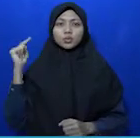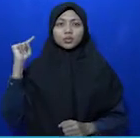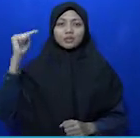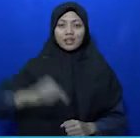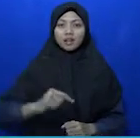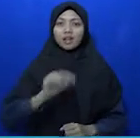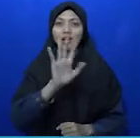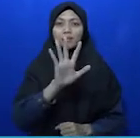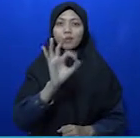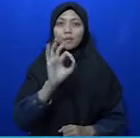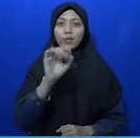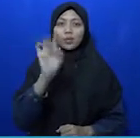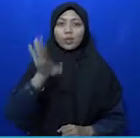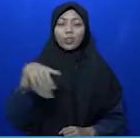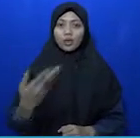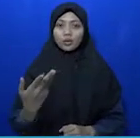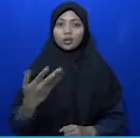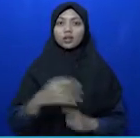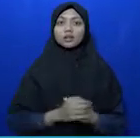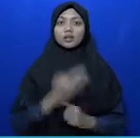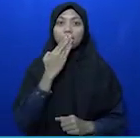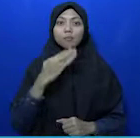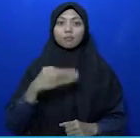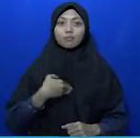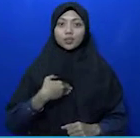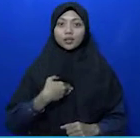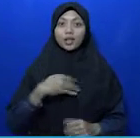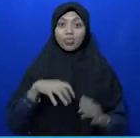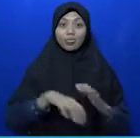pemilik tambang ini hanya memperoleh saham